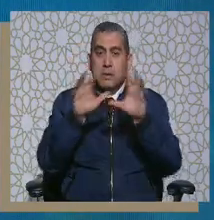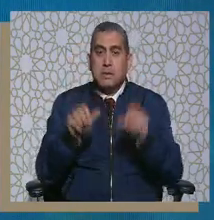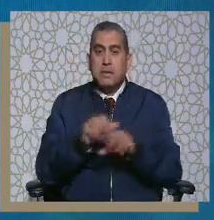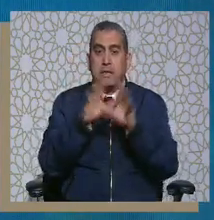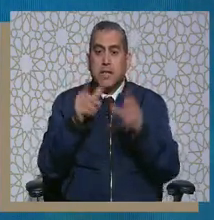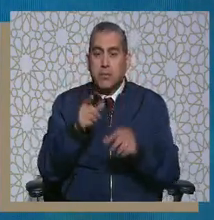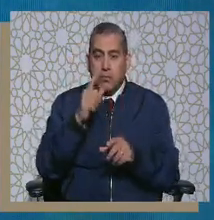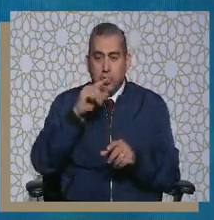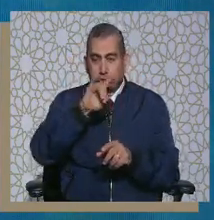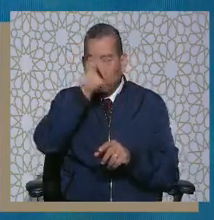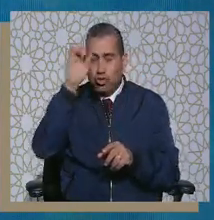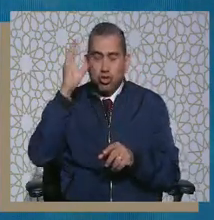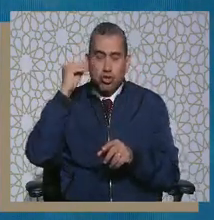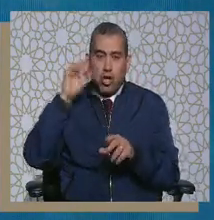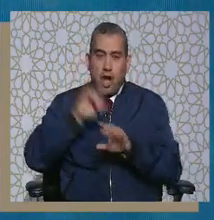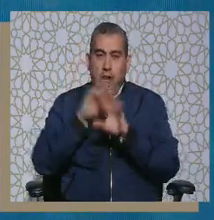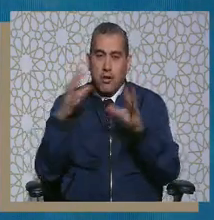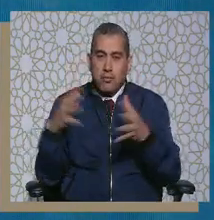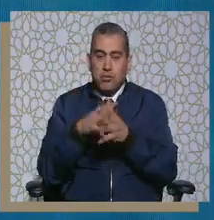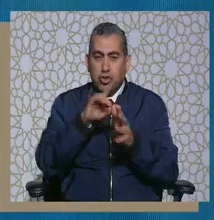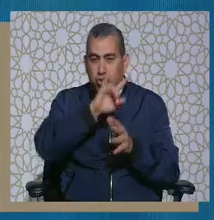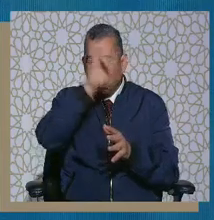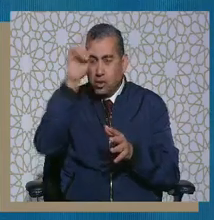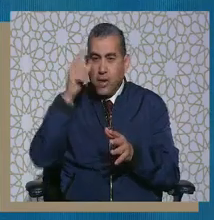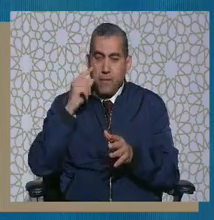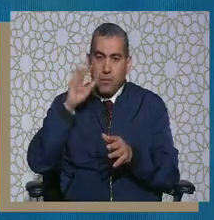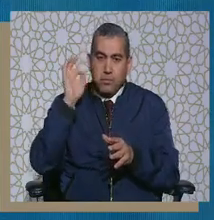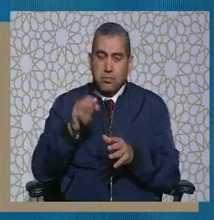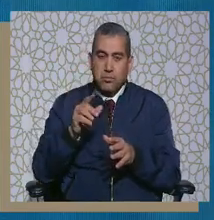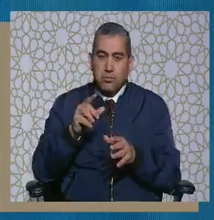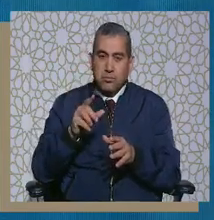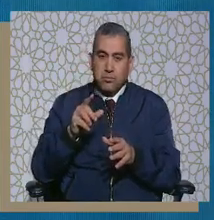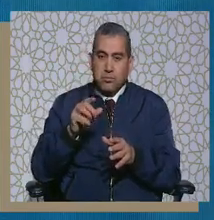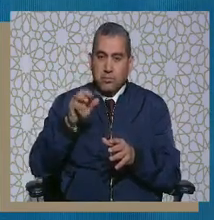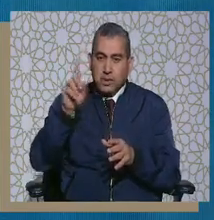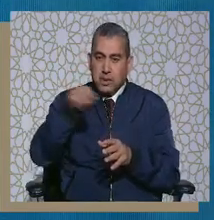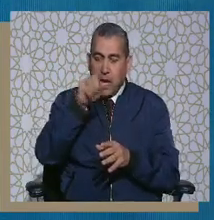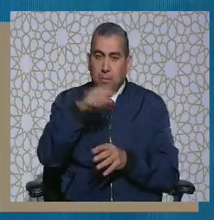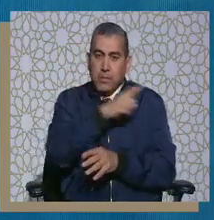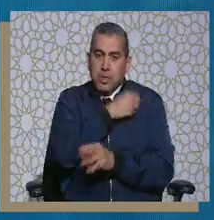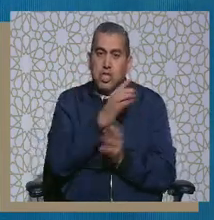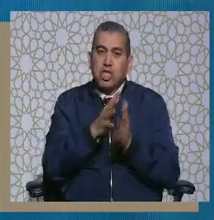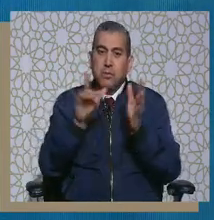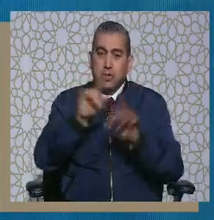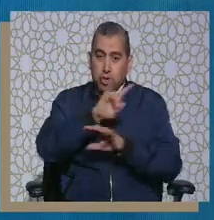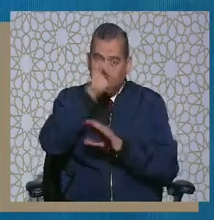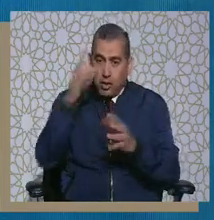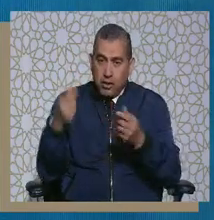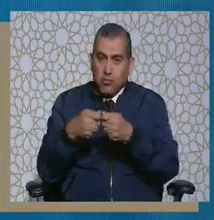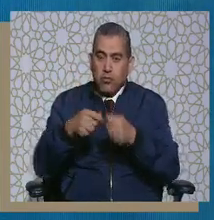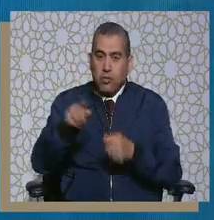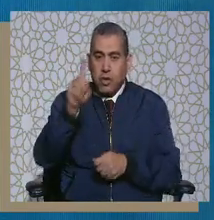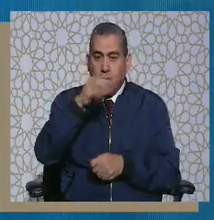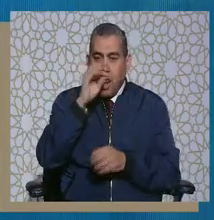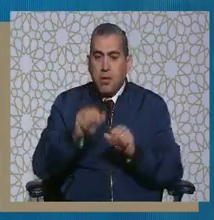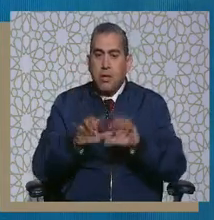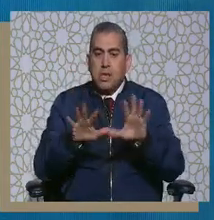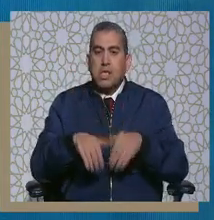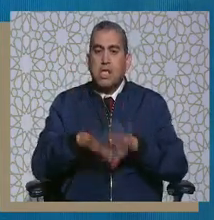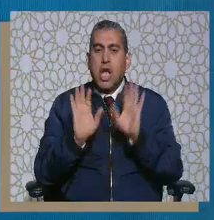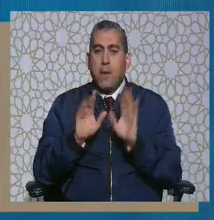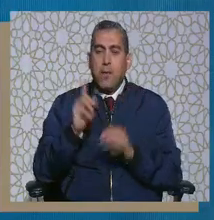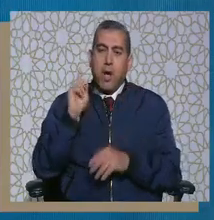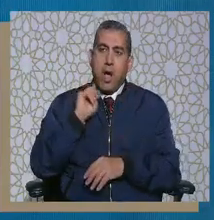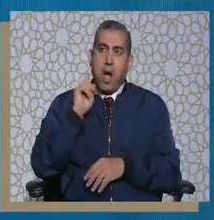والعياذ بالله من الفجور ومم الكبائر فلابد ان هو يقلع عن ده ويترك ده وده حرام